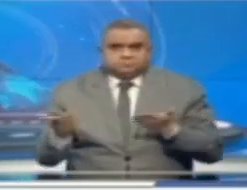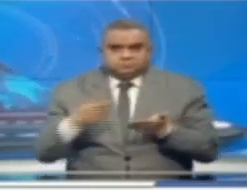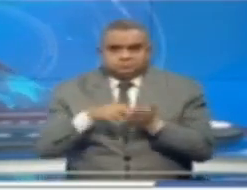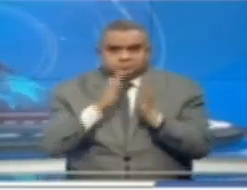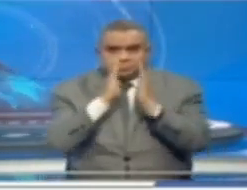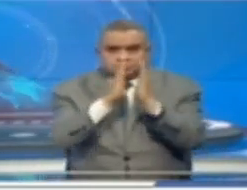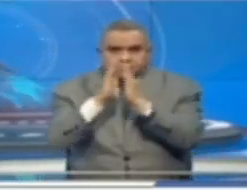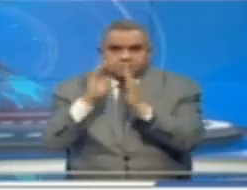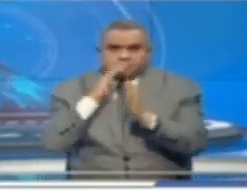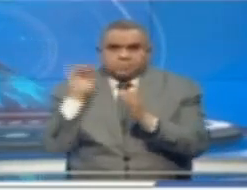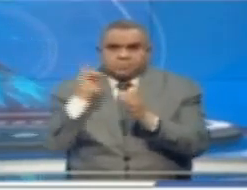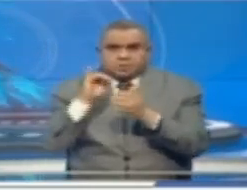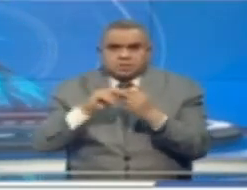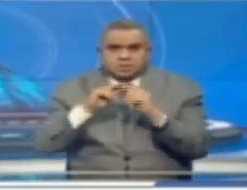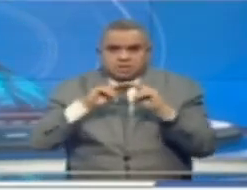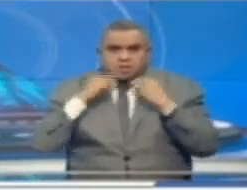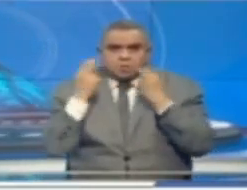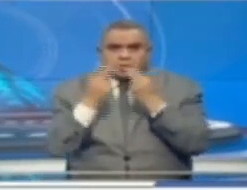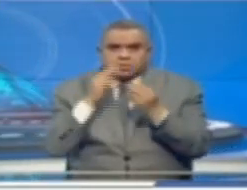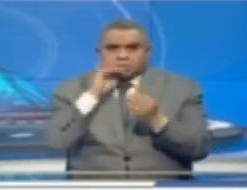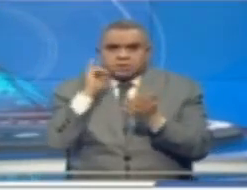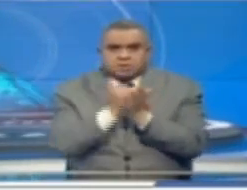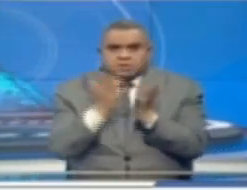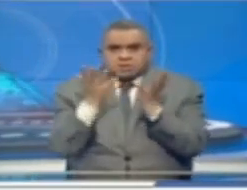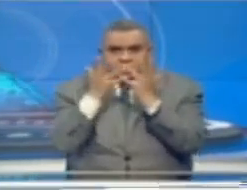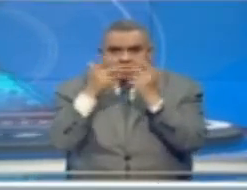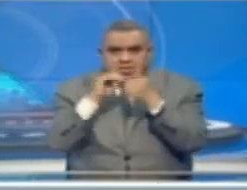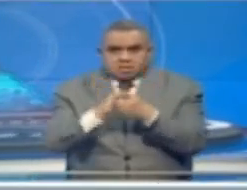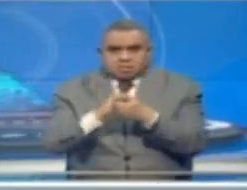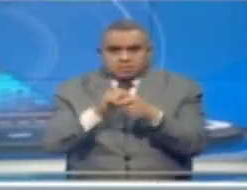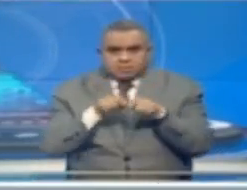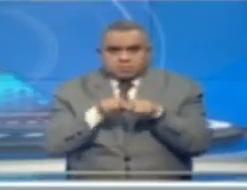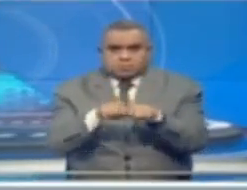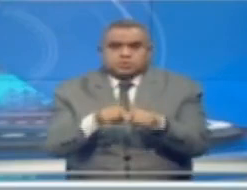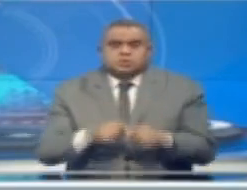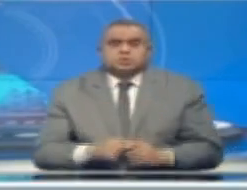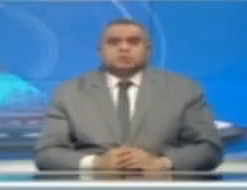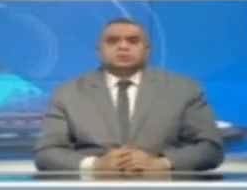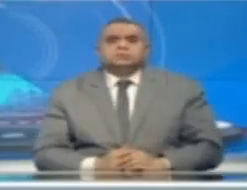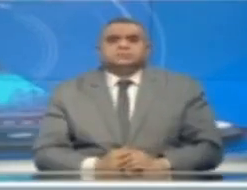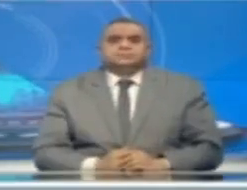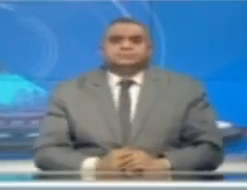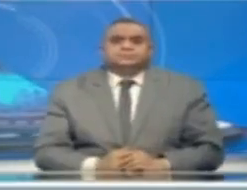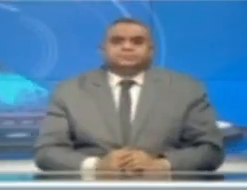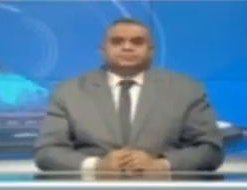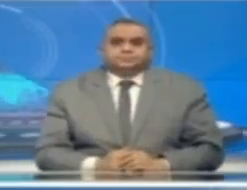حول عدد من الملفات الإقليمية والدولية ذات الاهتمام المشترك.